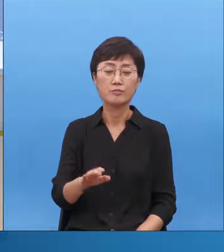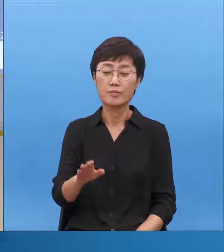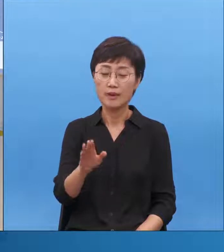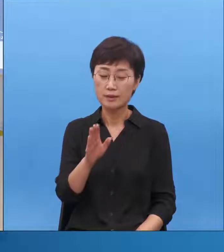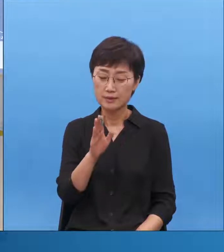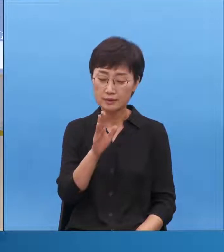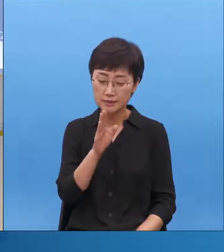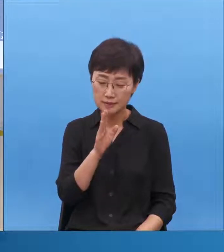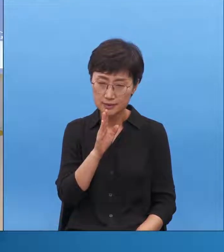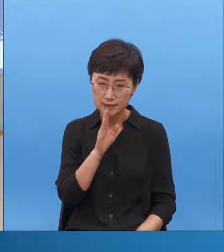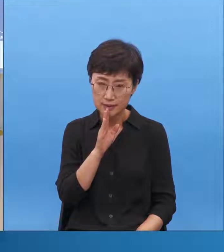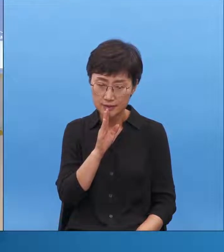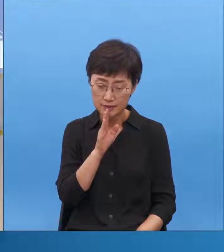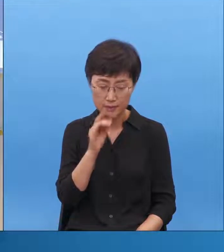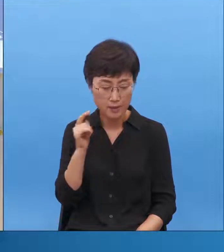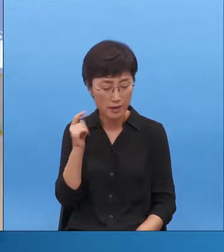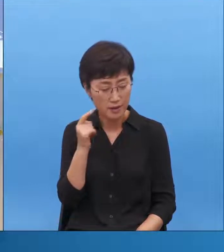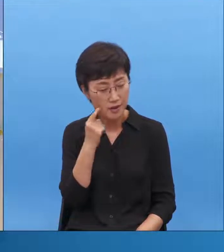참